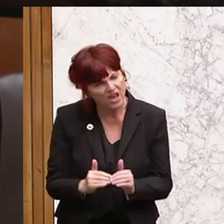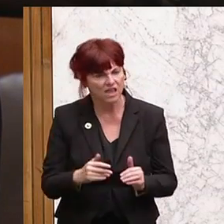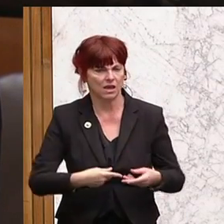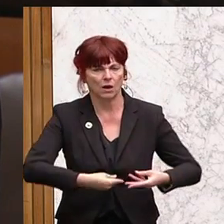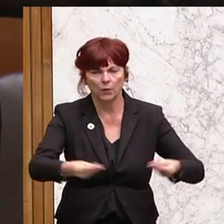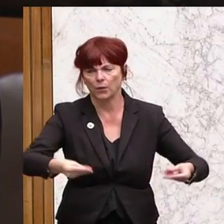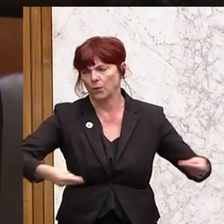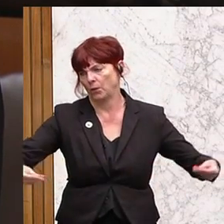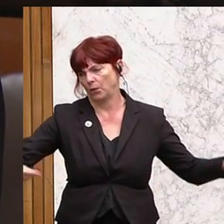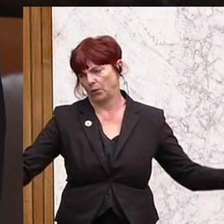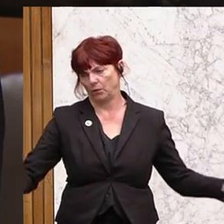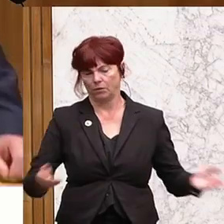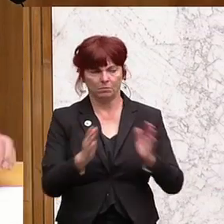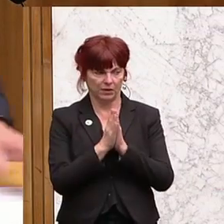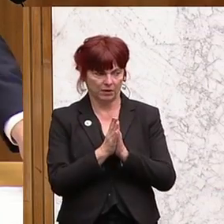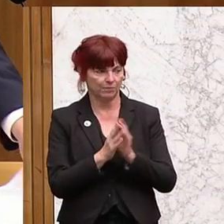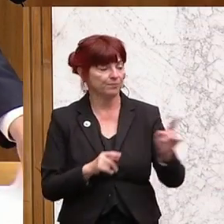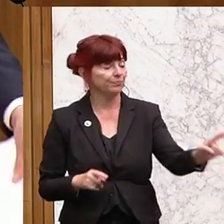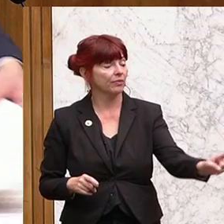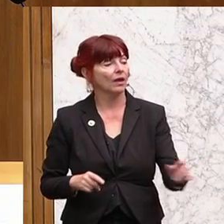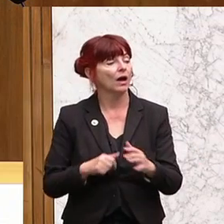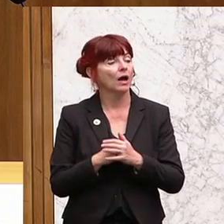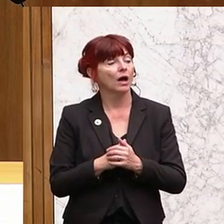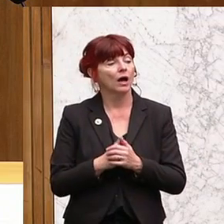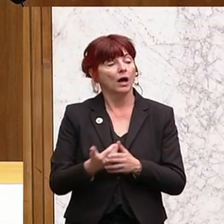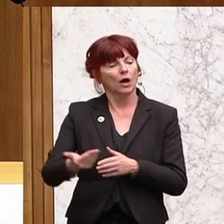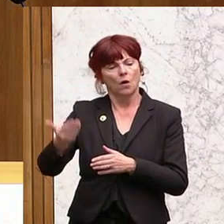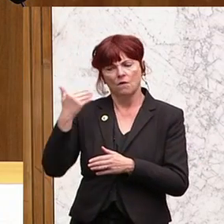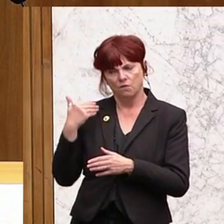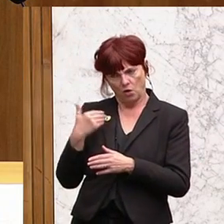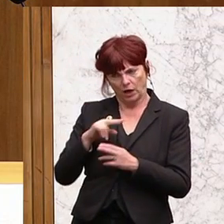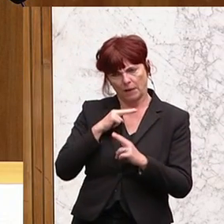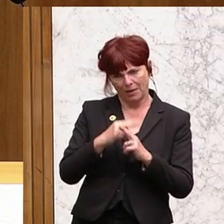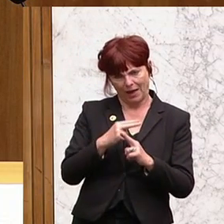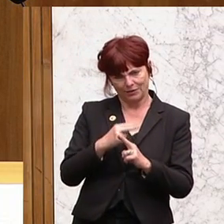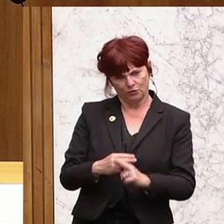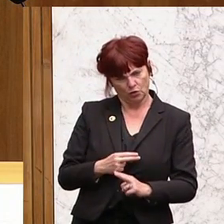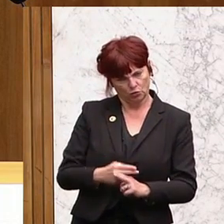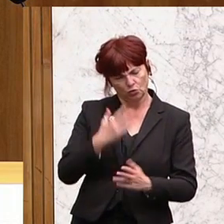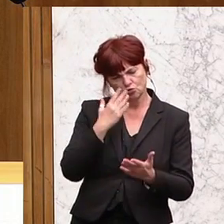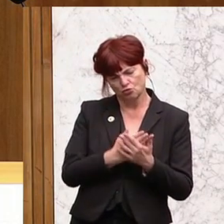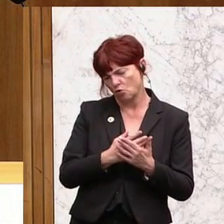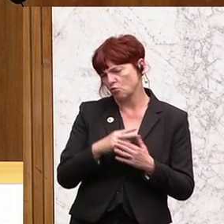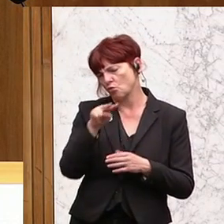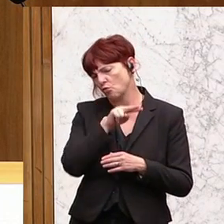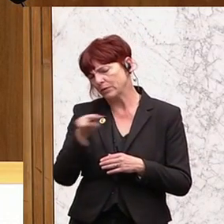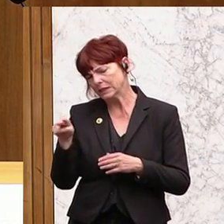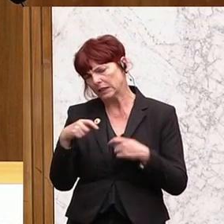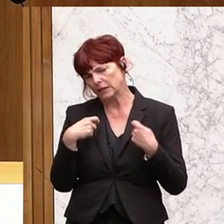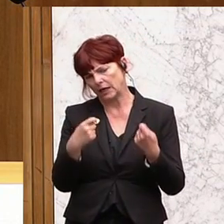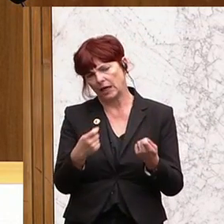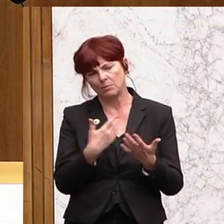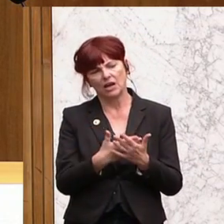Herr Bundesminister also ich habe schon in meiner vorherigen Beantwortung detaillierte Übersicht über den Einsatz